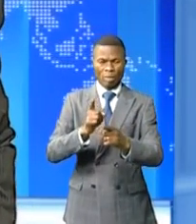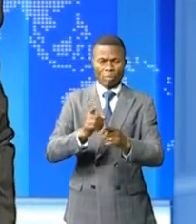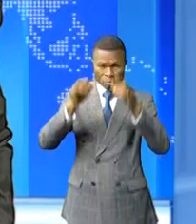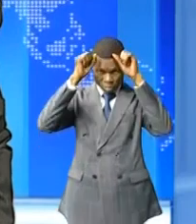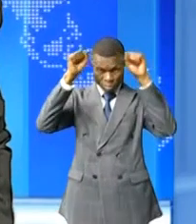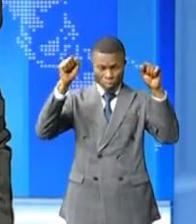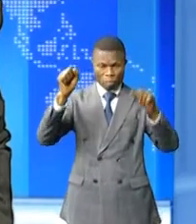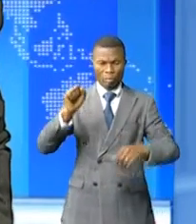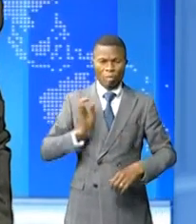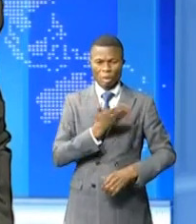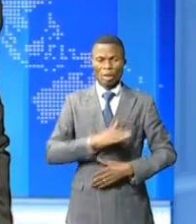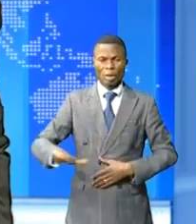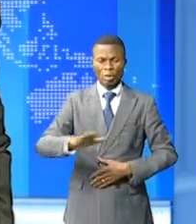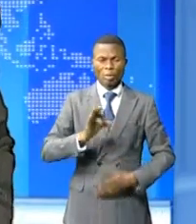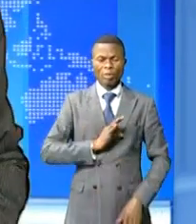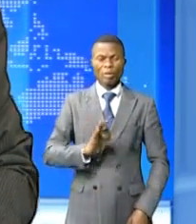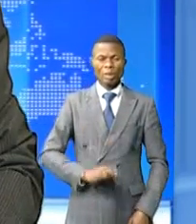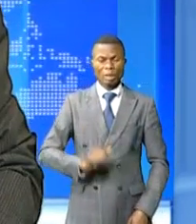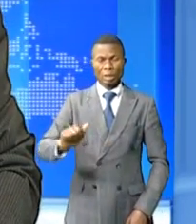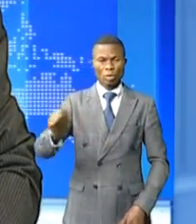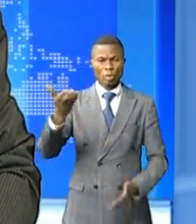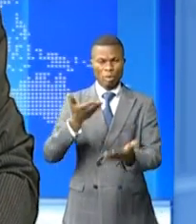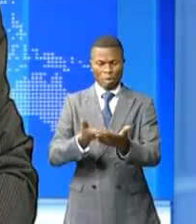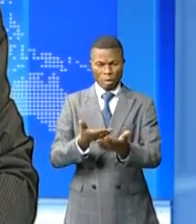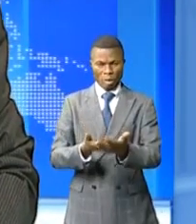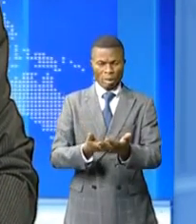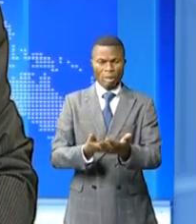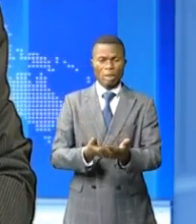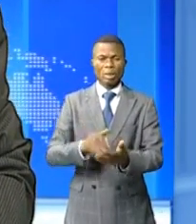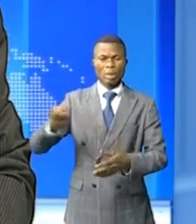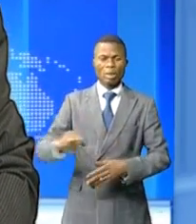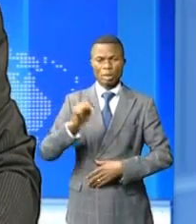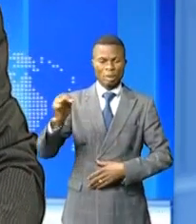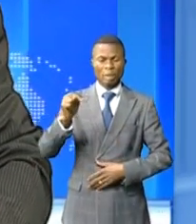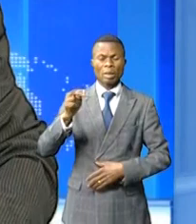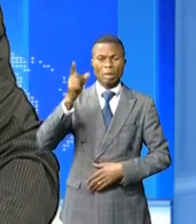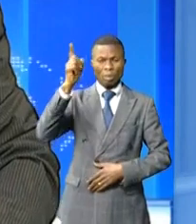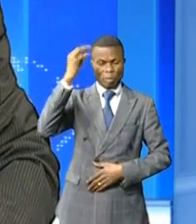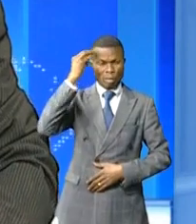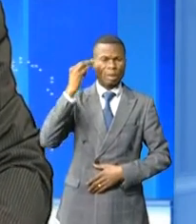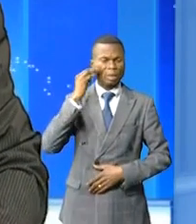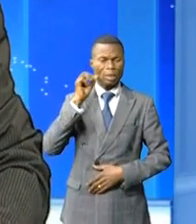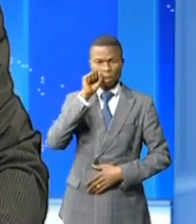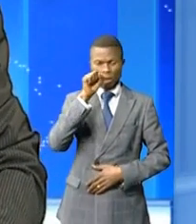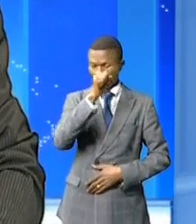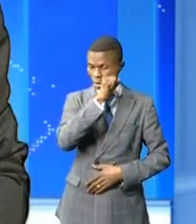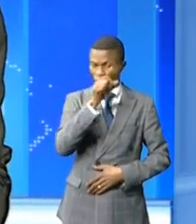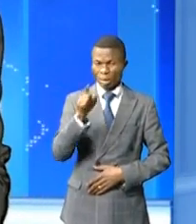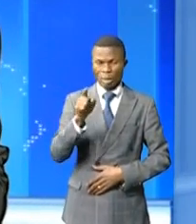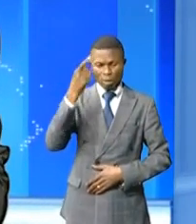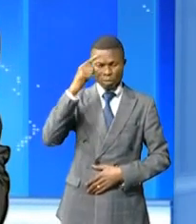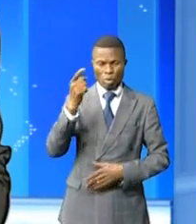signée par le président de la République, Félix-Antoine Tshisekedi Tshilombo, Jean-Michel Samalou Konde Kyenge, Premier ministre,